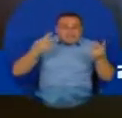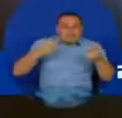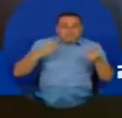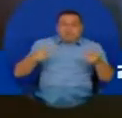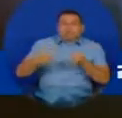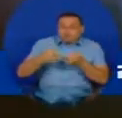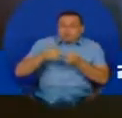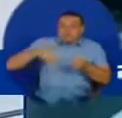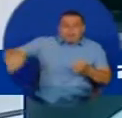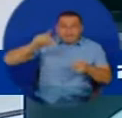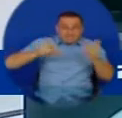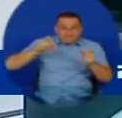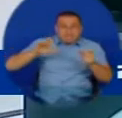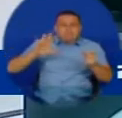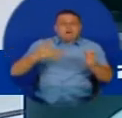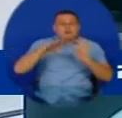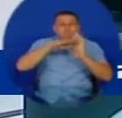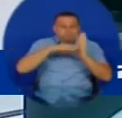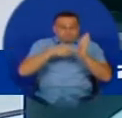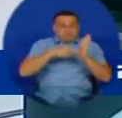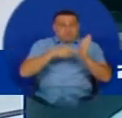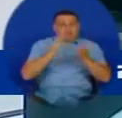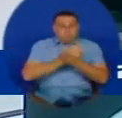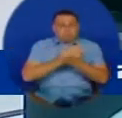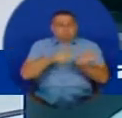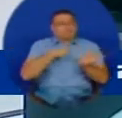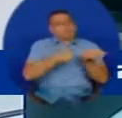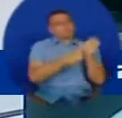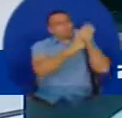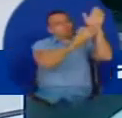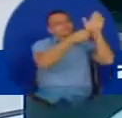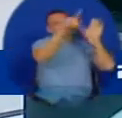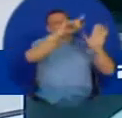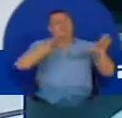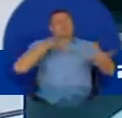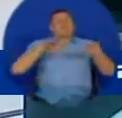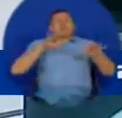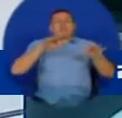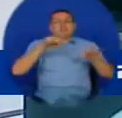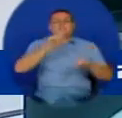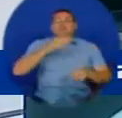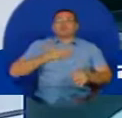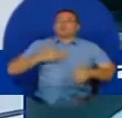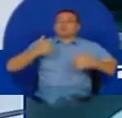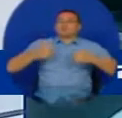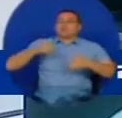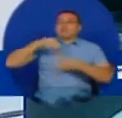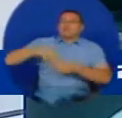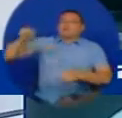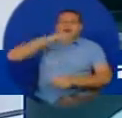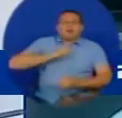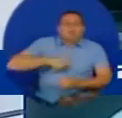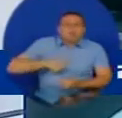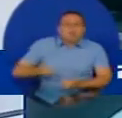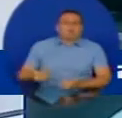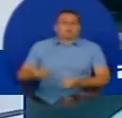בשיתוף האזרחים. וכשיהיה המסמך המגובש, אותו נציג לנבחרי הציבור, אלה שרוצים להתמודד לראשי הרשויות ביהודה ושומרון, במדינת ישראל בכלל, אלה